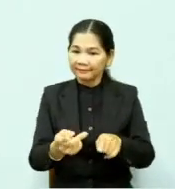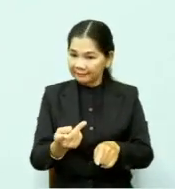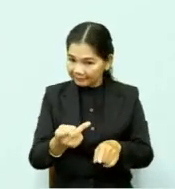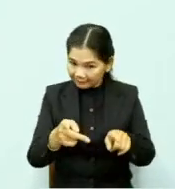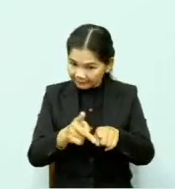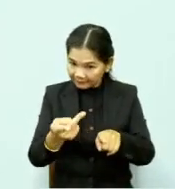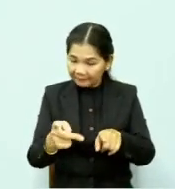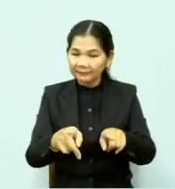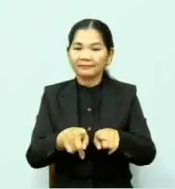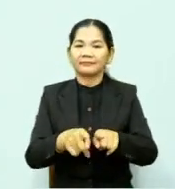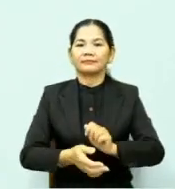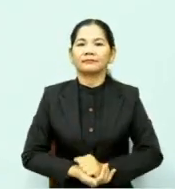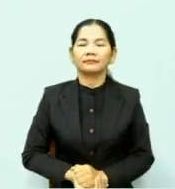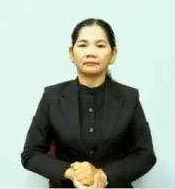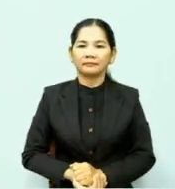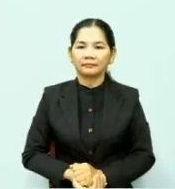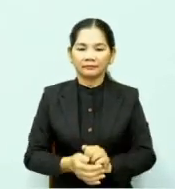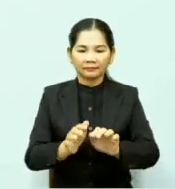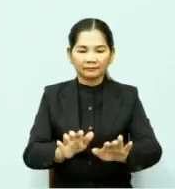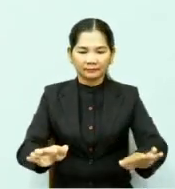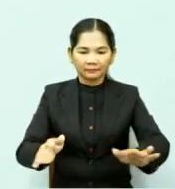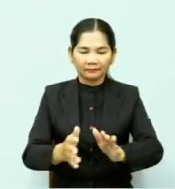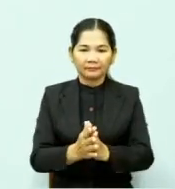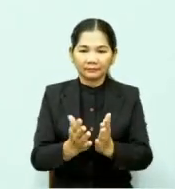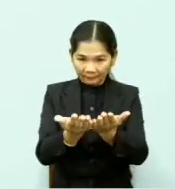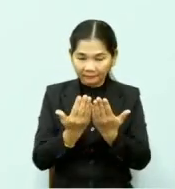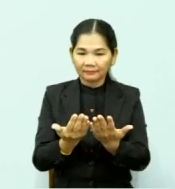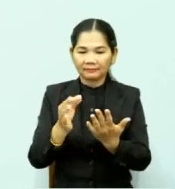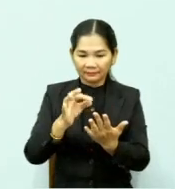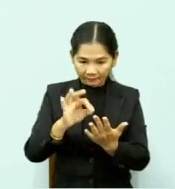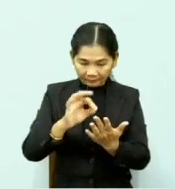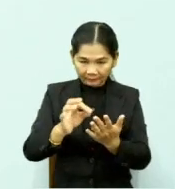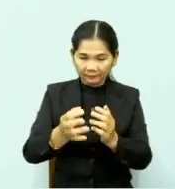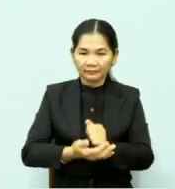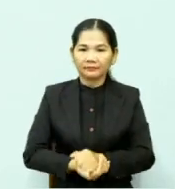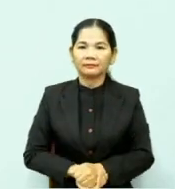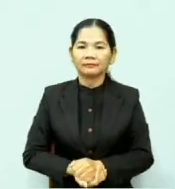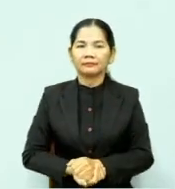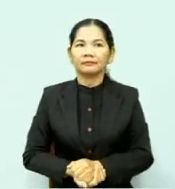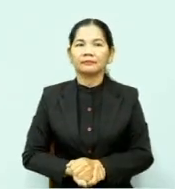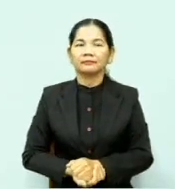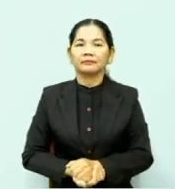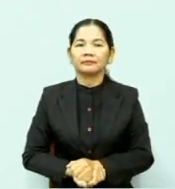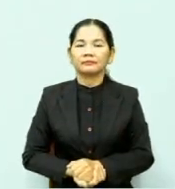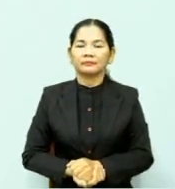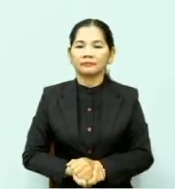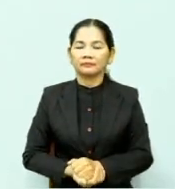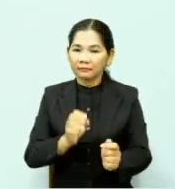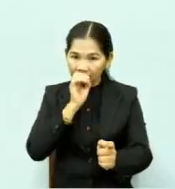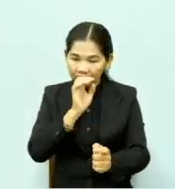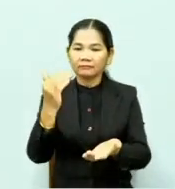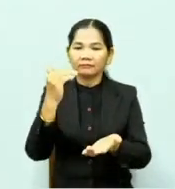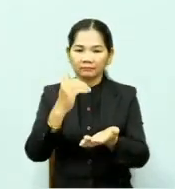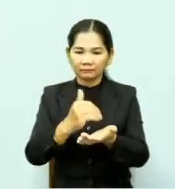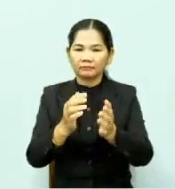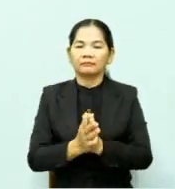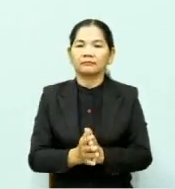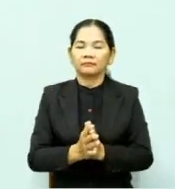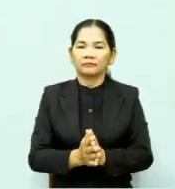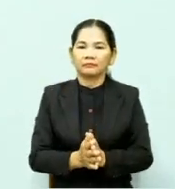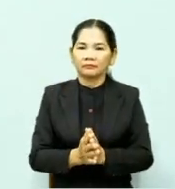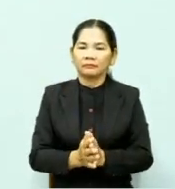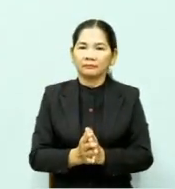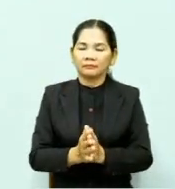tề chà con tự ăn cái này con tiêm tuột mớ là con chà chấm nhẹ cú bẩn chẹ mà đòn tiết chà miên phịa